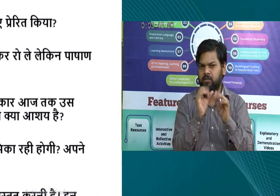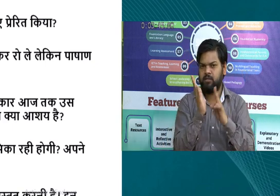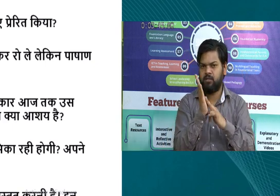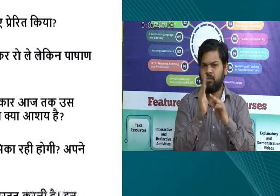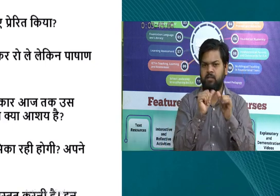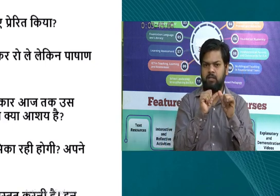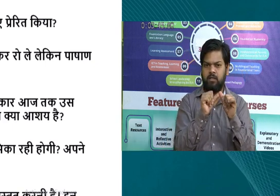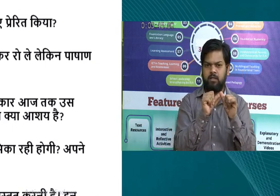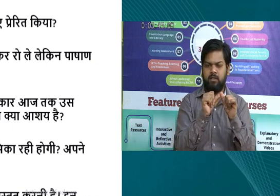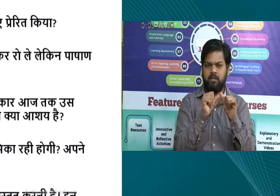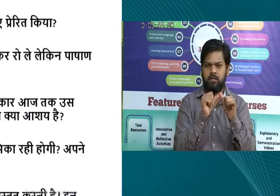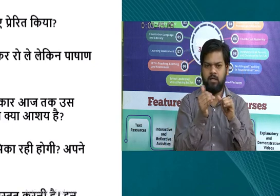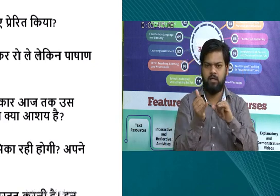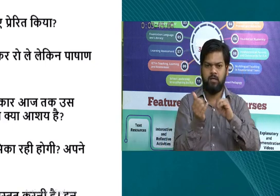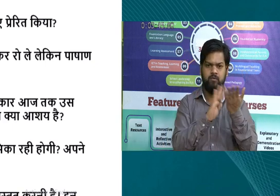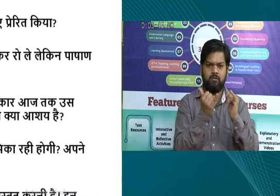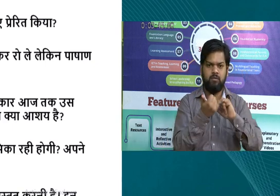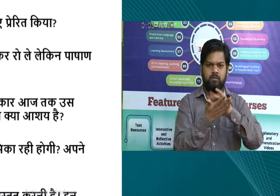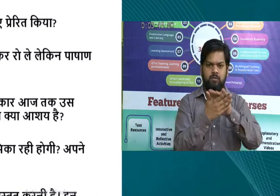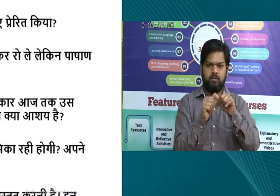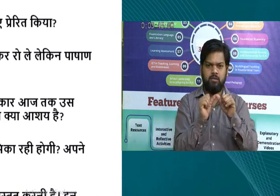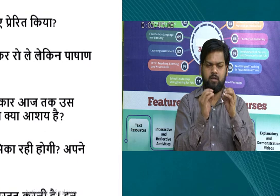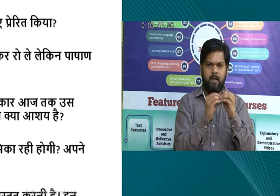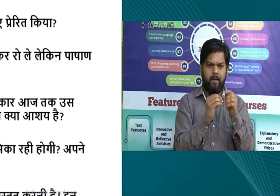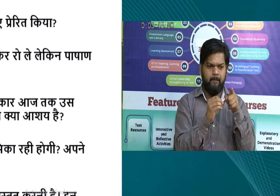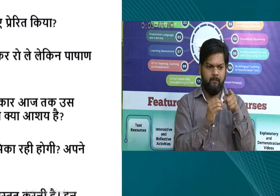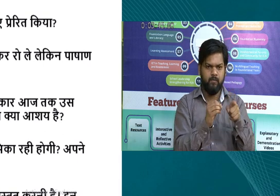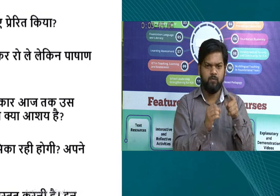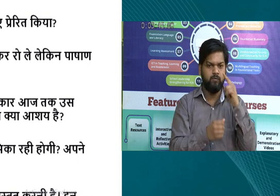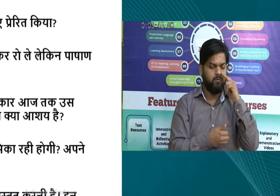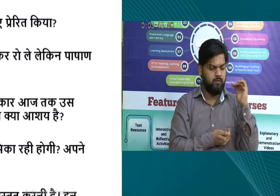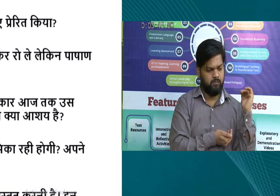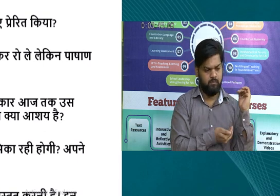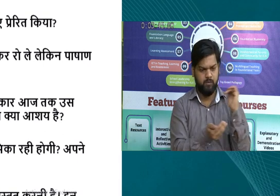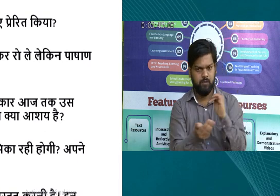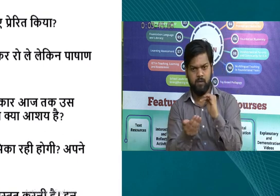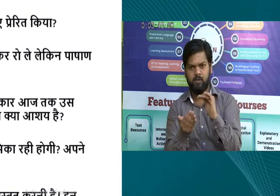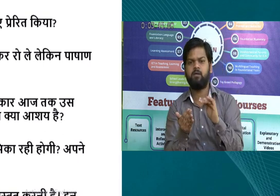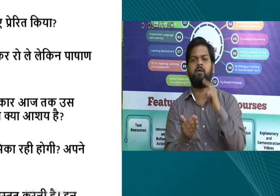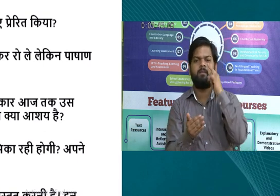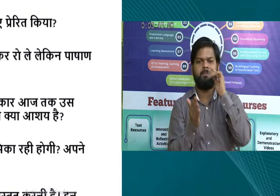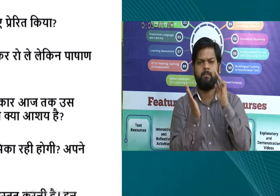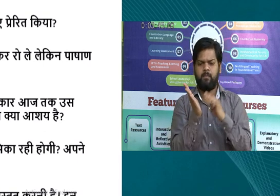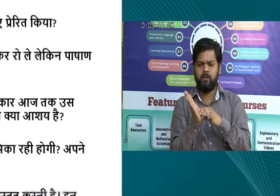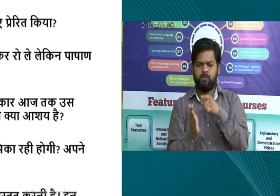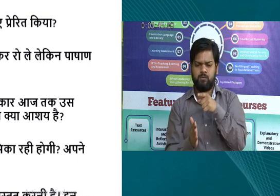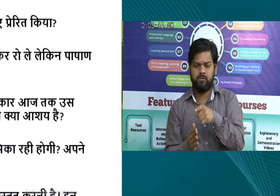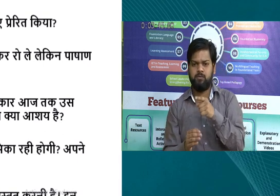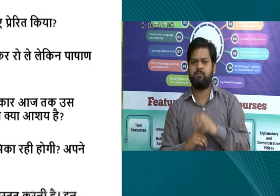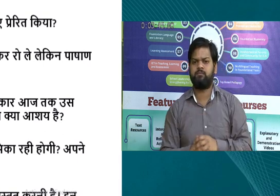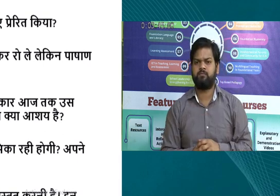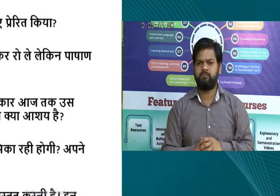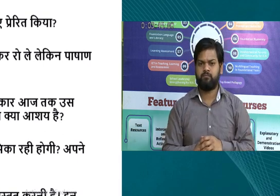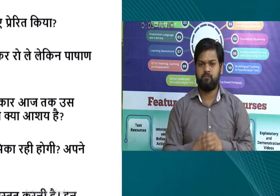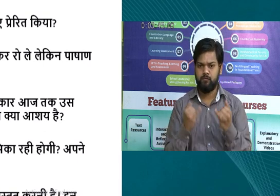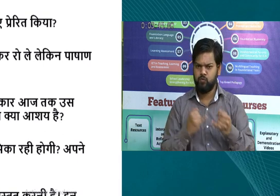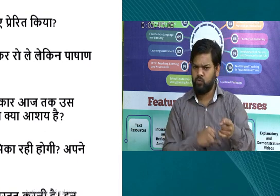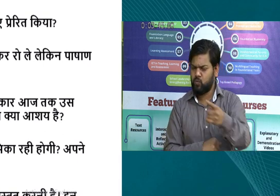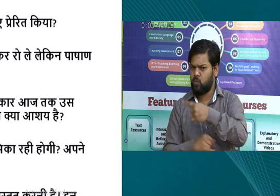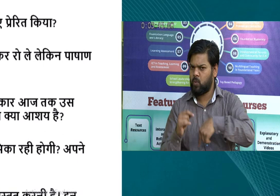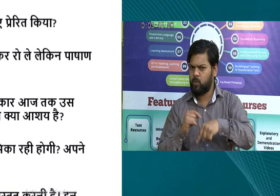जो बलिदान की जो ये खबर है ये आपको रेडियो पर प्रसारित करनी है